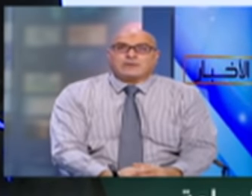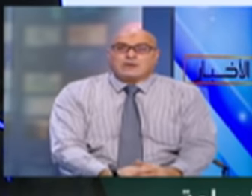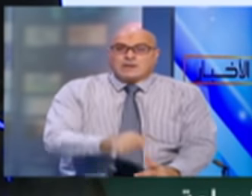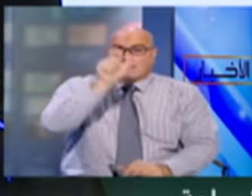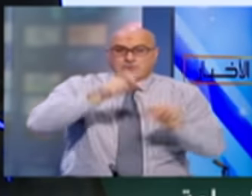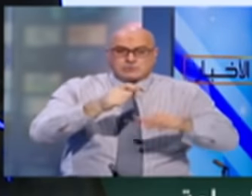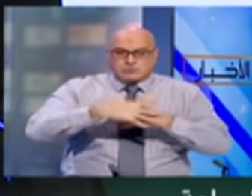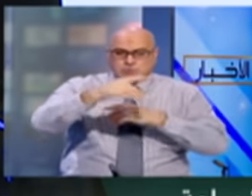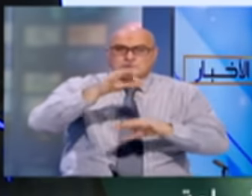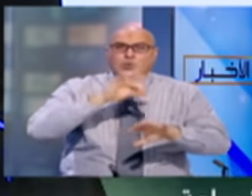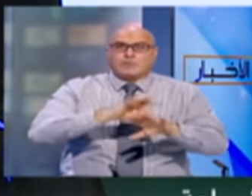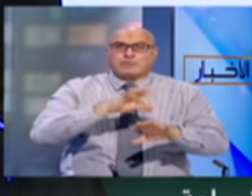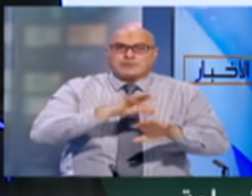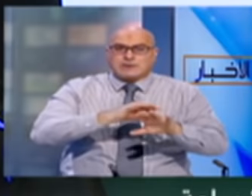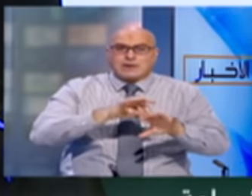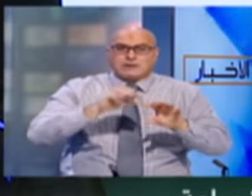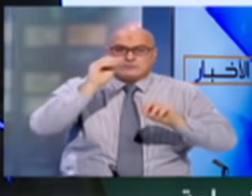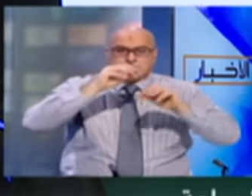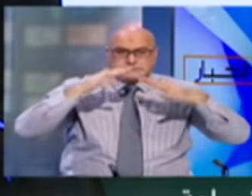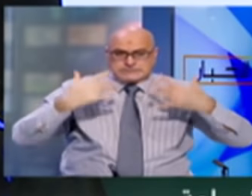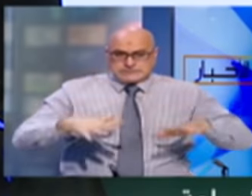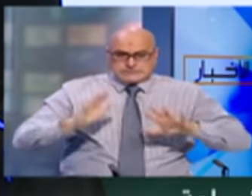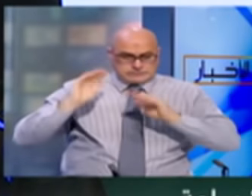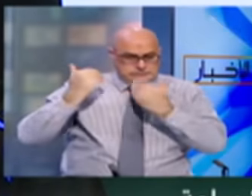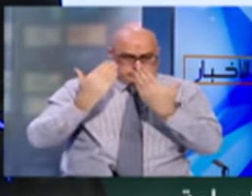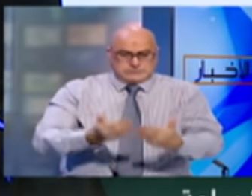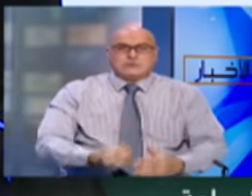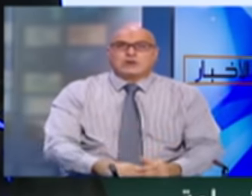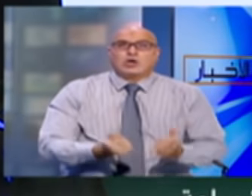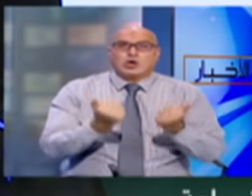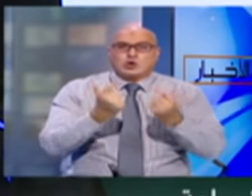الأشخاص الذين تم استشفاؤهم إلى حد اليوم العدد تاعهم